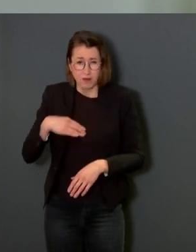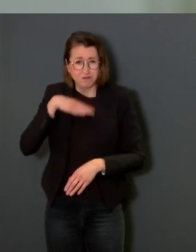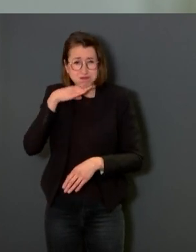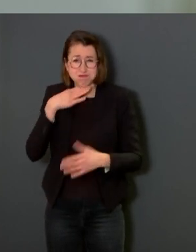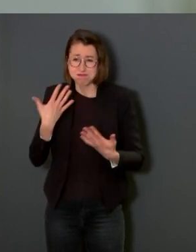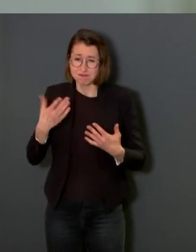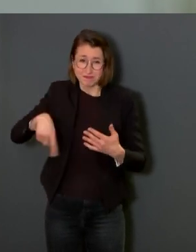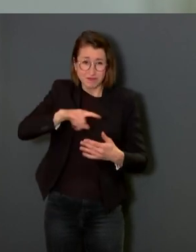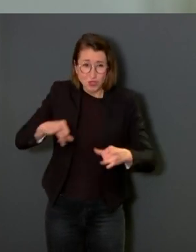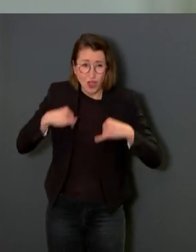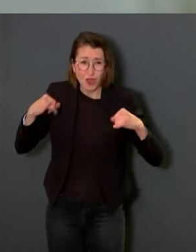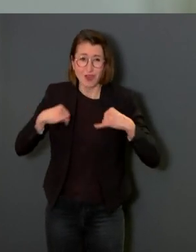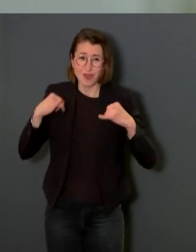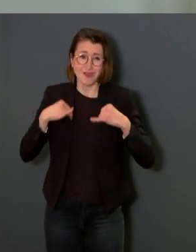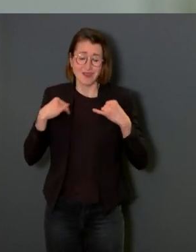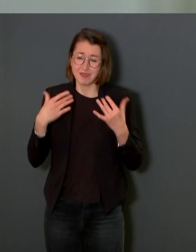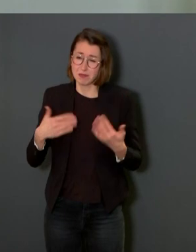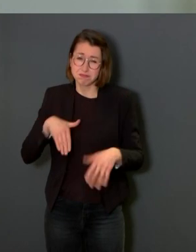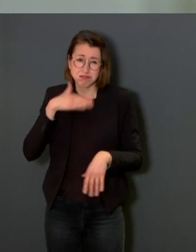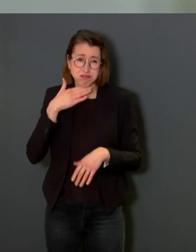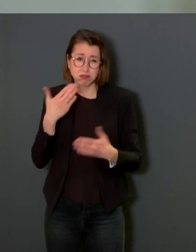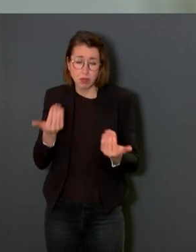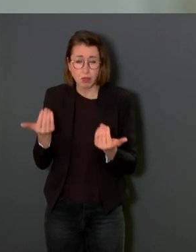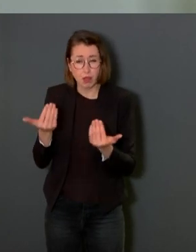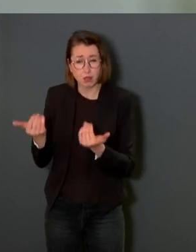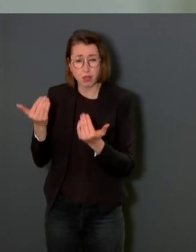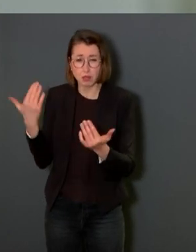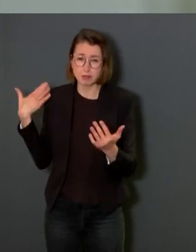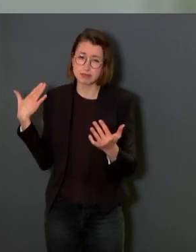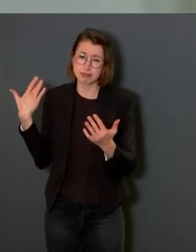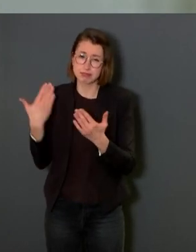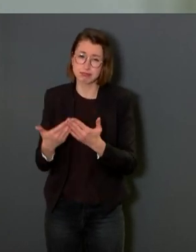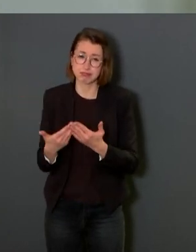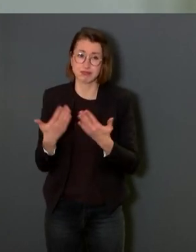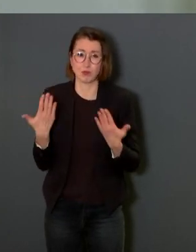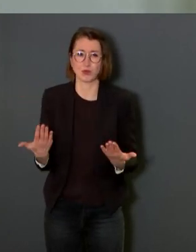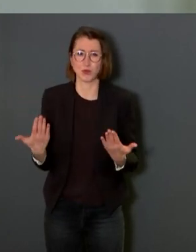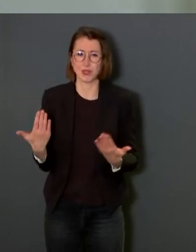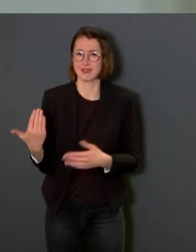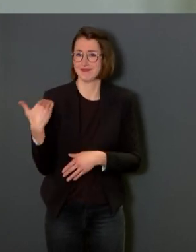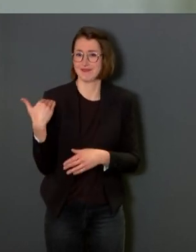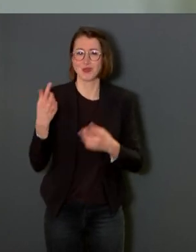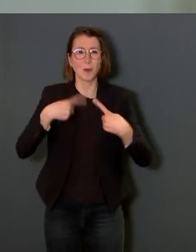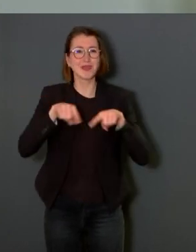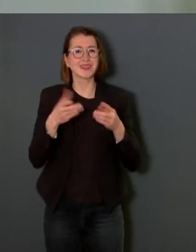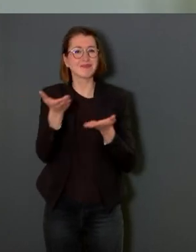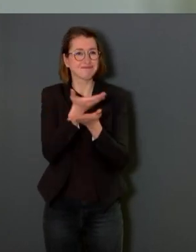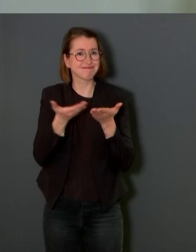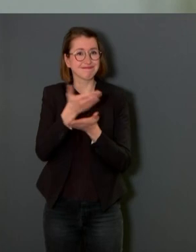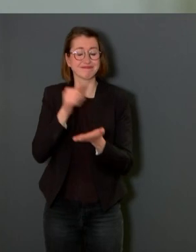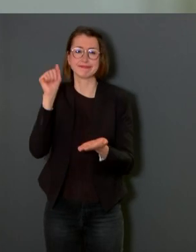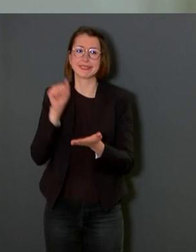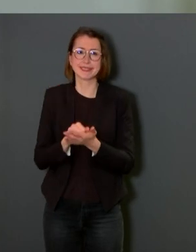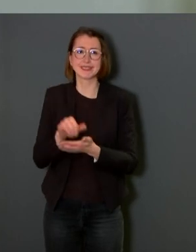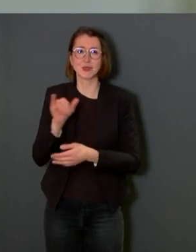sont en souffrance. Et nous avons décidé aussi au comité de concertation aujourd'hui d'intégrer toute une série de chiffres et d'indicateurs par rapport à la